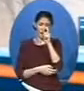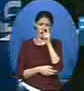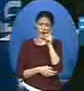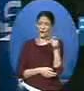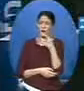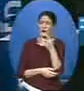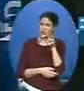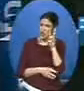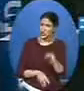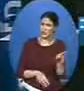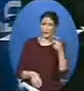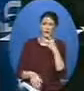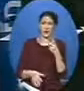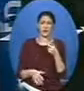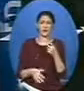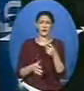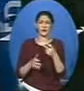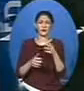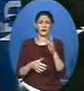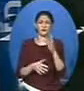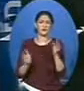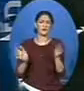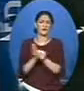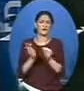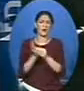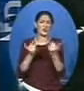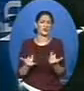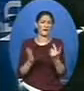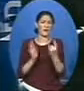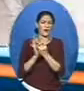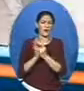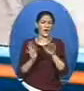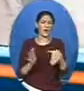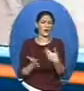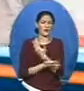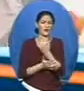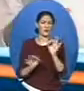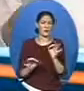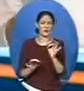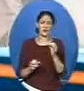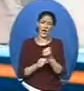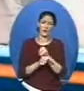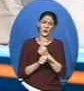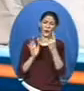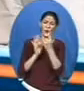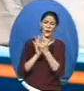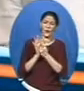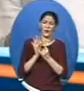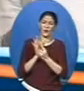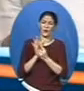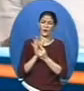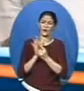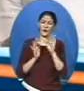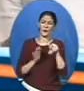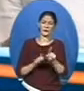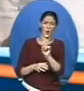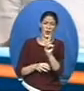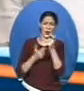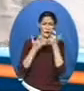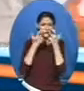שזה פתאום ייאכף? אז תעשו חוק, וגם זה לא ייאכף. מה ישתנה? יש. לעתים יש צורך להדגיש דבר מסוים שלא